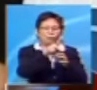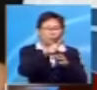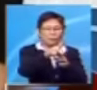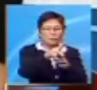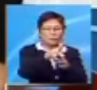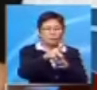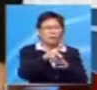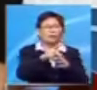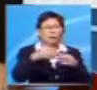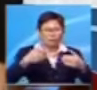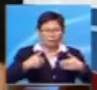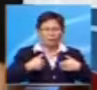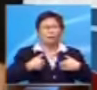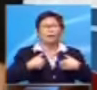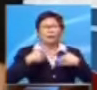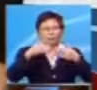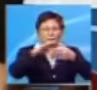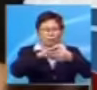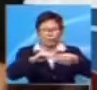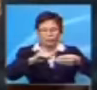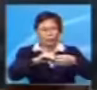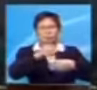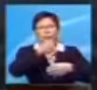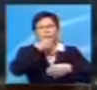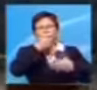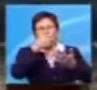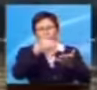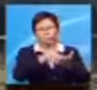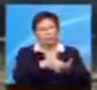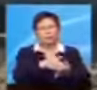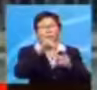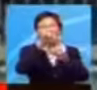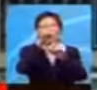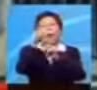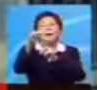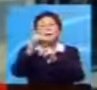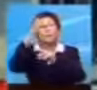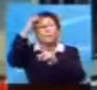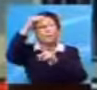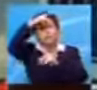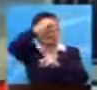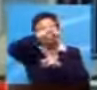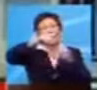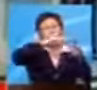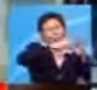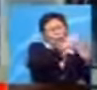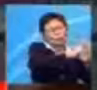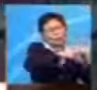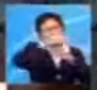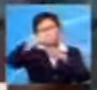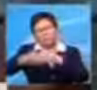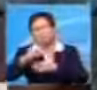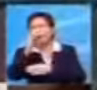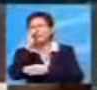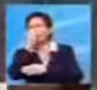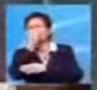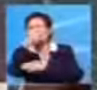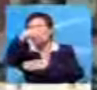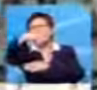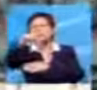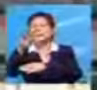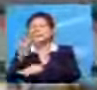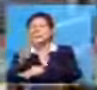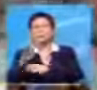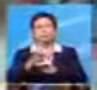shahizah awam ada butirannya Iron Man Putrajaya yang bermula dan tamat di tapak floria presin 4